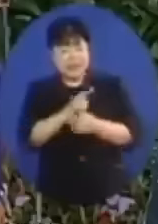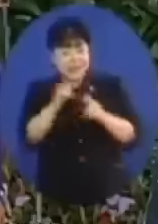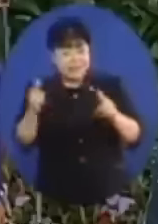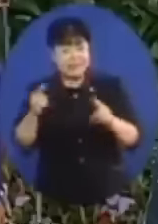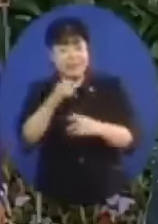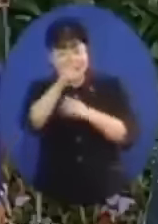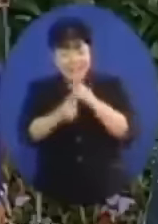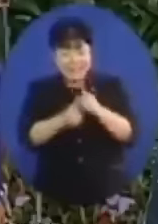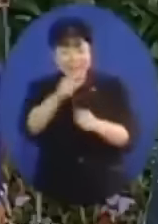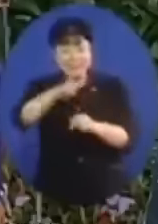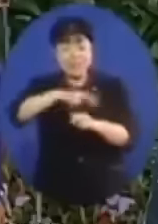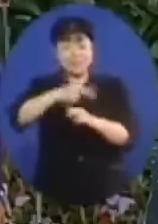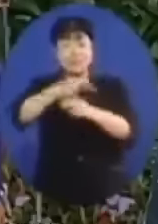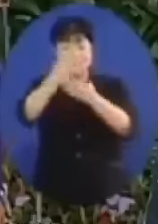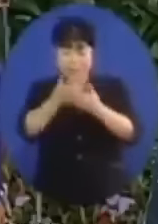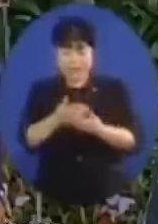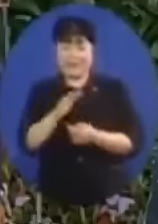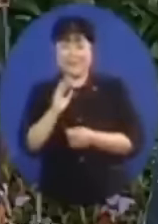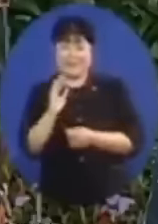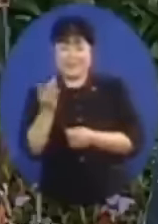아니요 하나님의 선물인 것입니다.